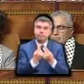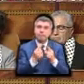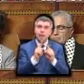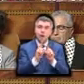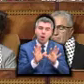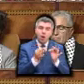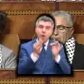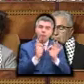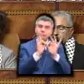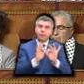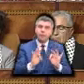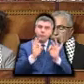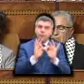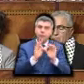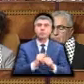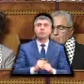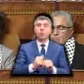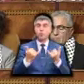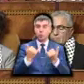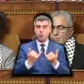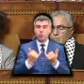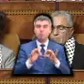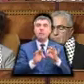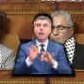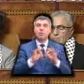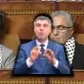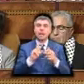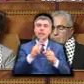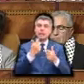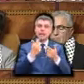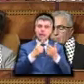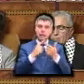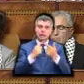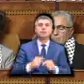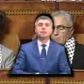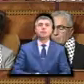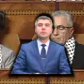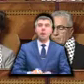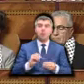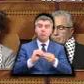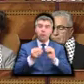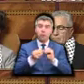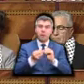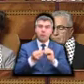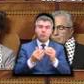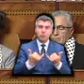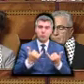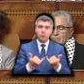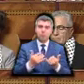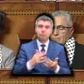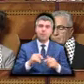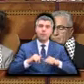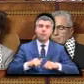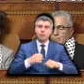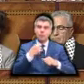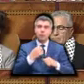منها، ونحن الآن كما قلتم في استراتيجية وطنية ثانية. المشكل سيد الوزير ليست في تصدير قوانين وإنما في